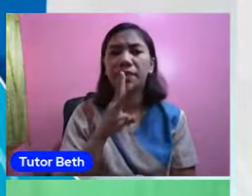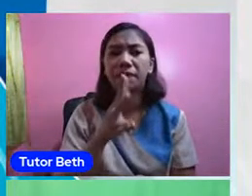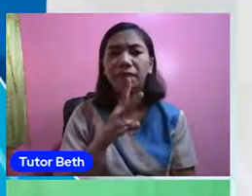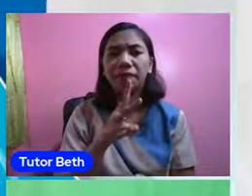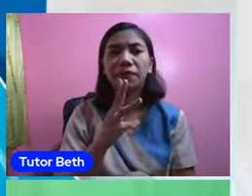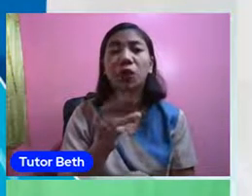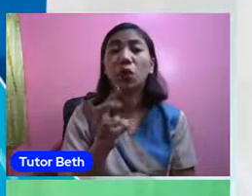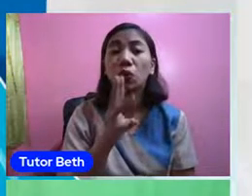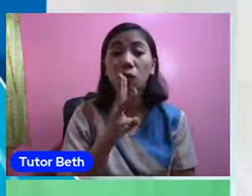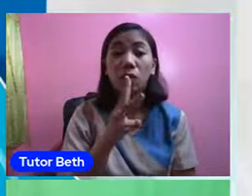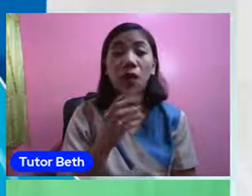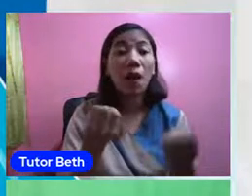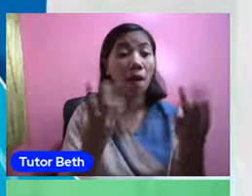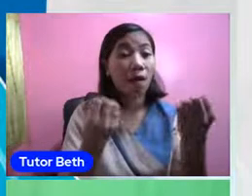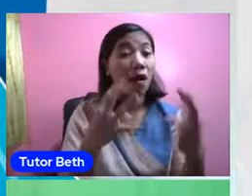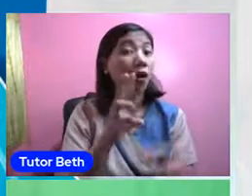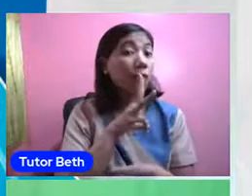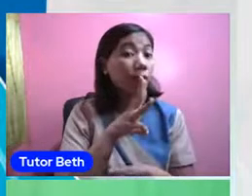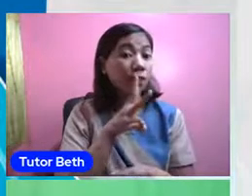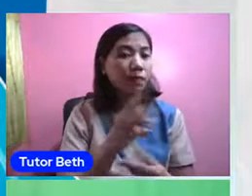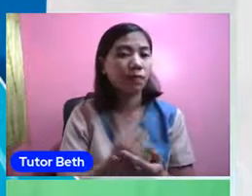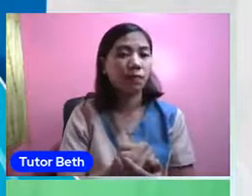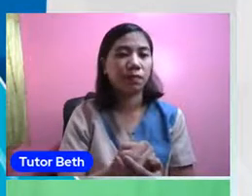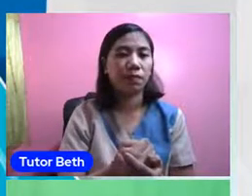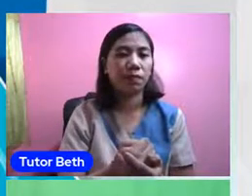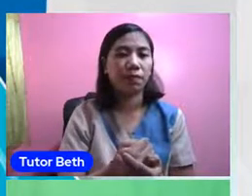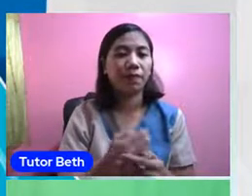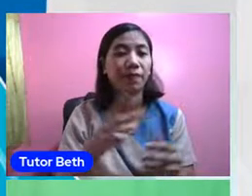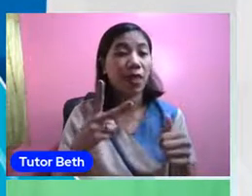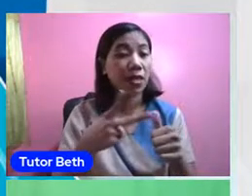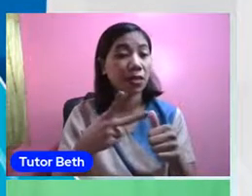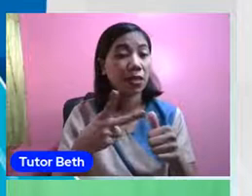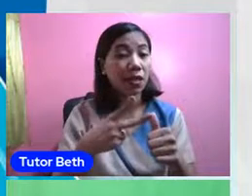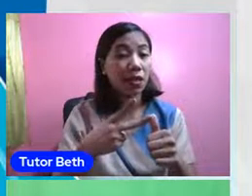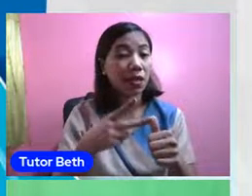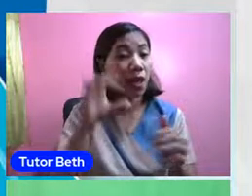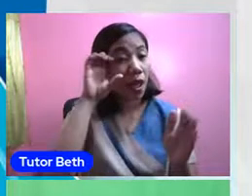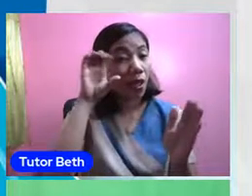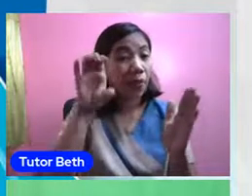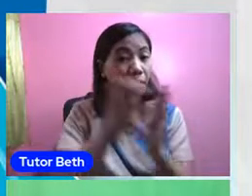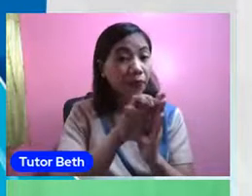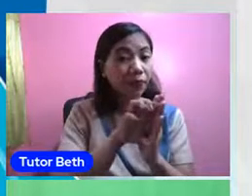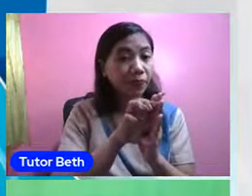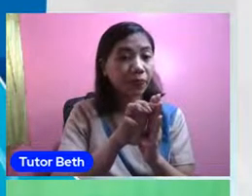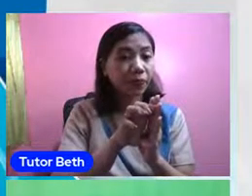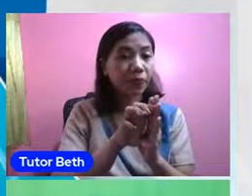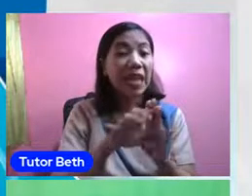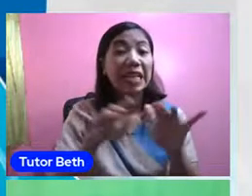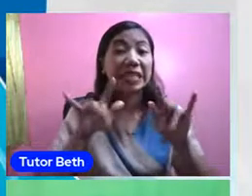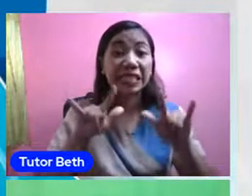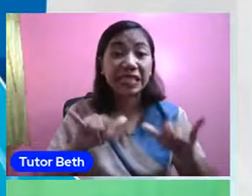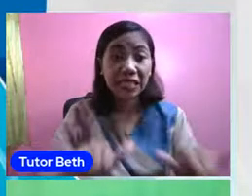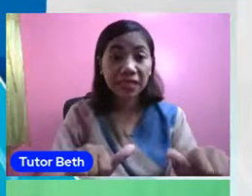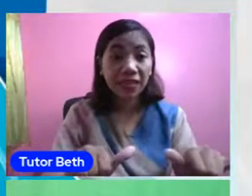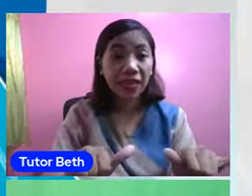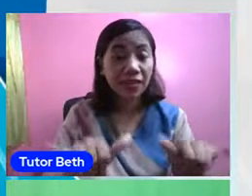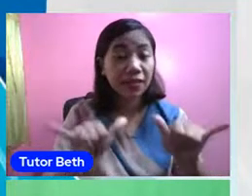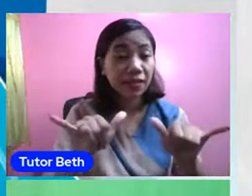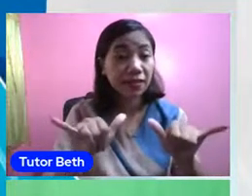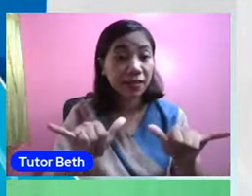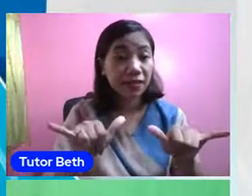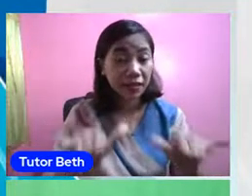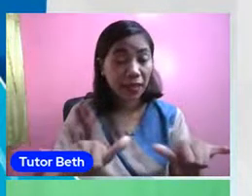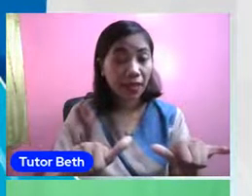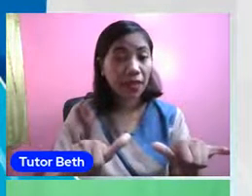palay. Bago yung pangalawang larawan naman, kung nababasan nyo, sabi stay at home. Kibig sabihin,